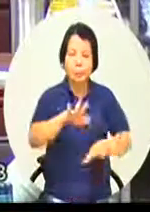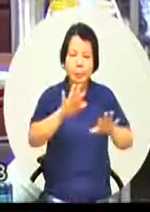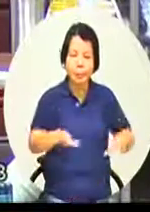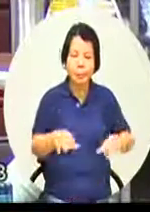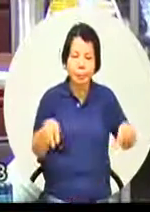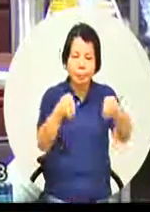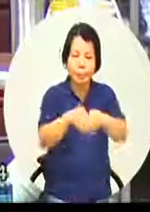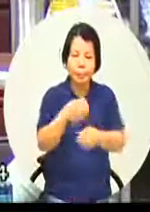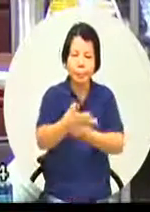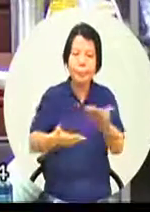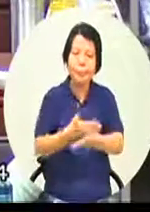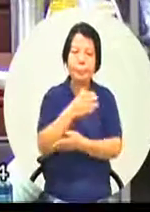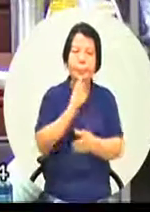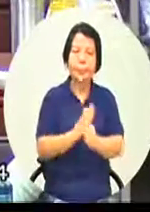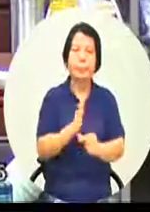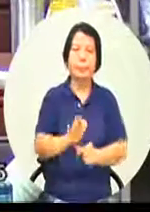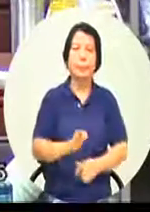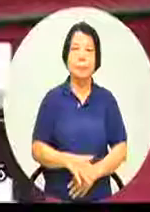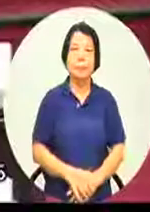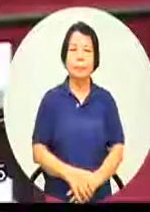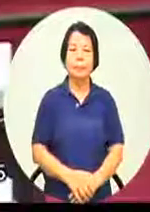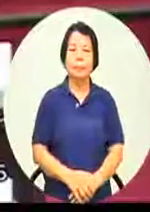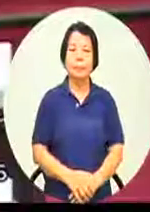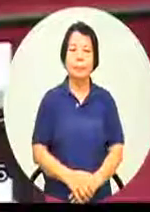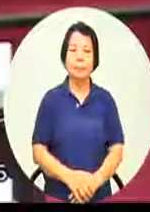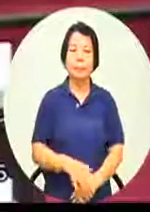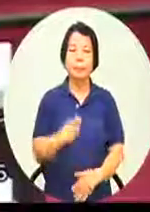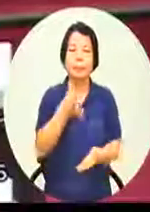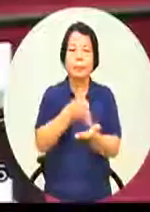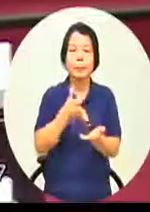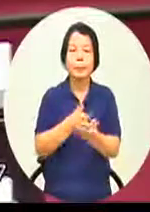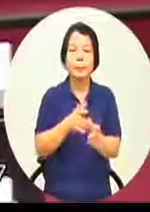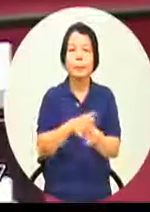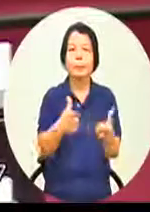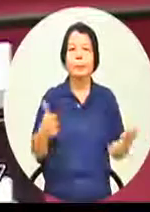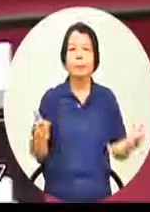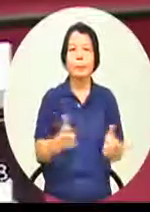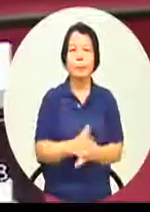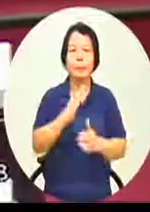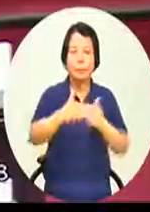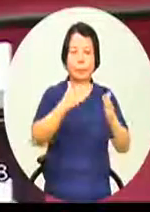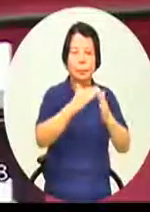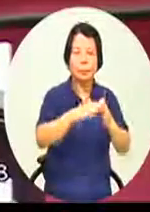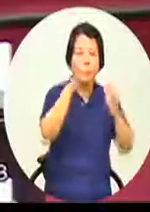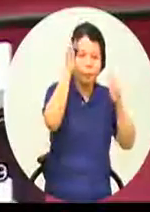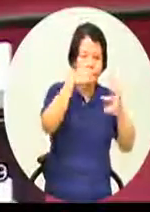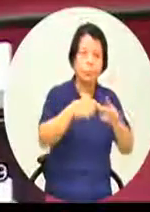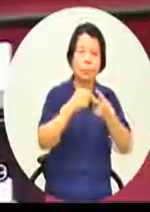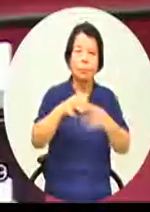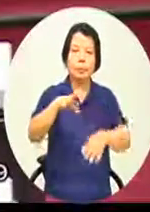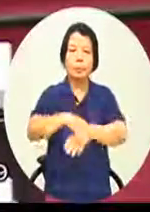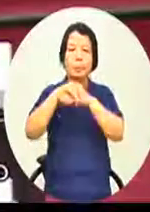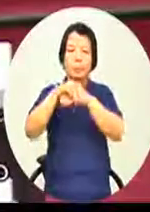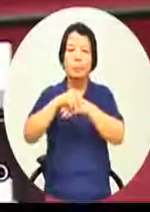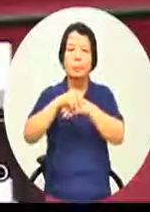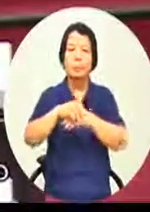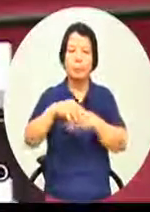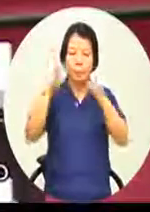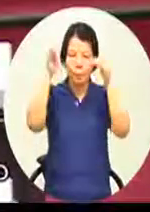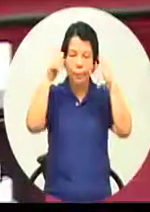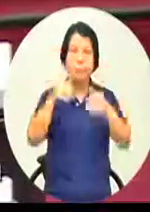了。 好，那就是狼狼呱呱你刚刚有讲的这些校园犬啊，然后救难犬等等等，